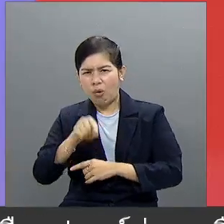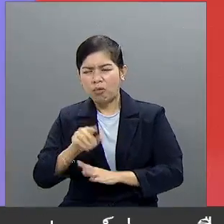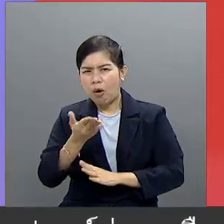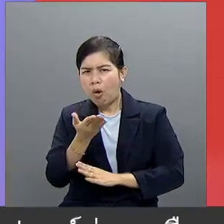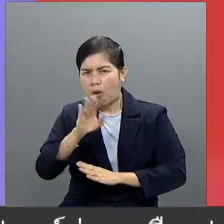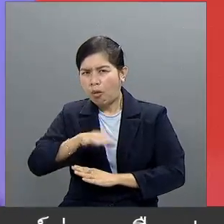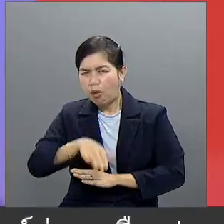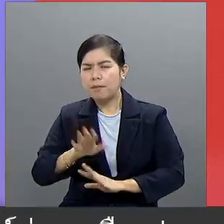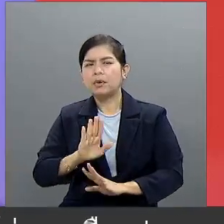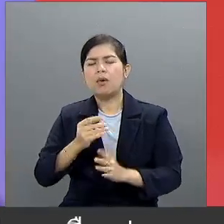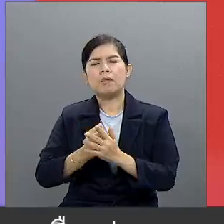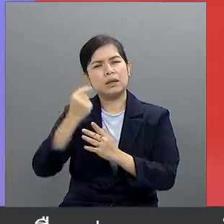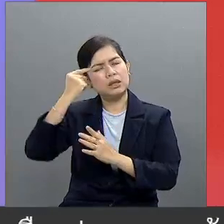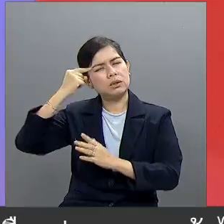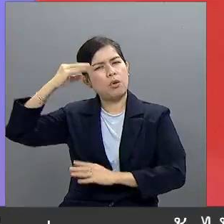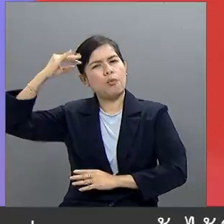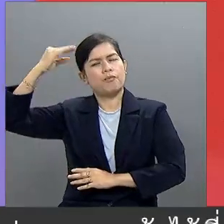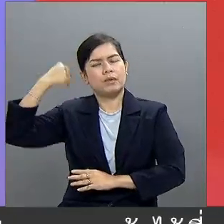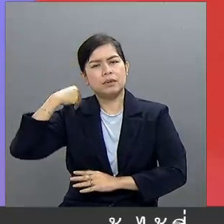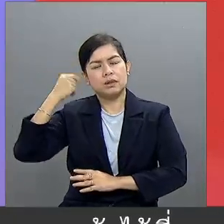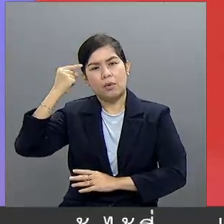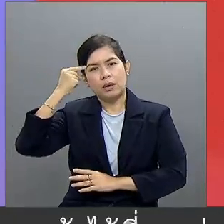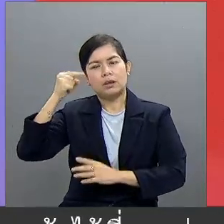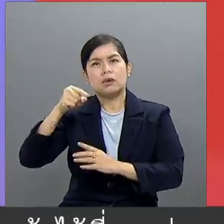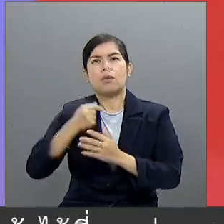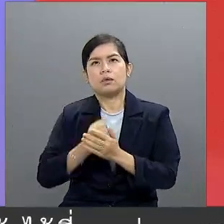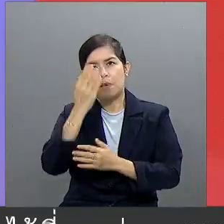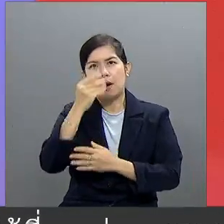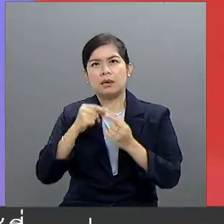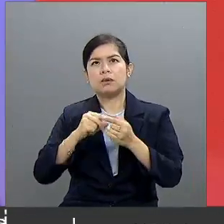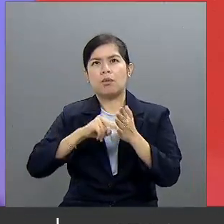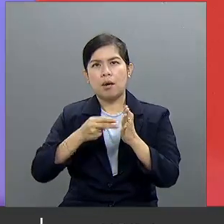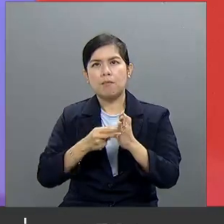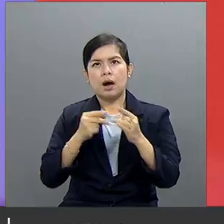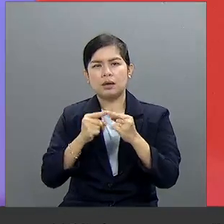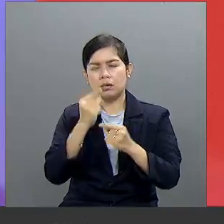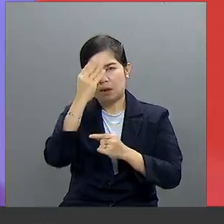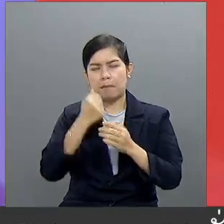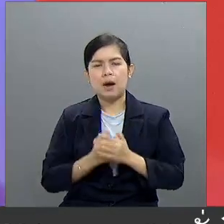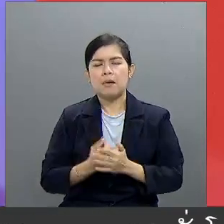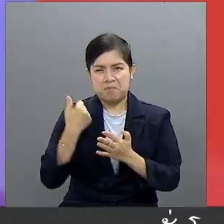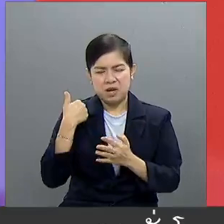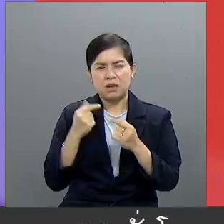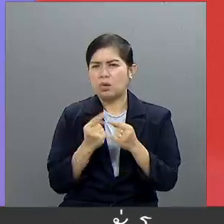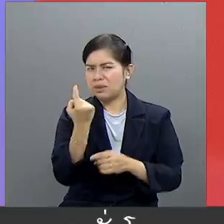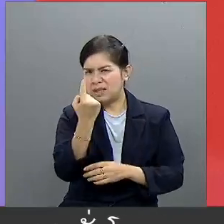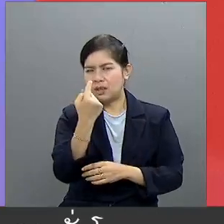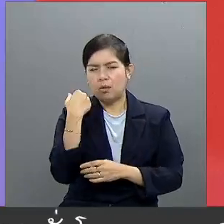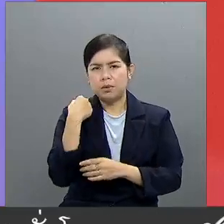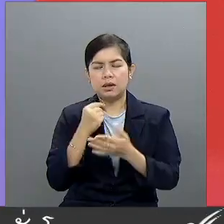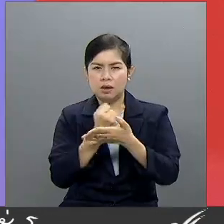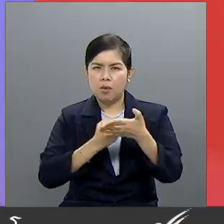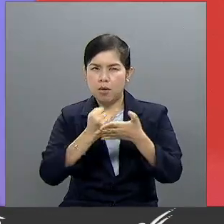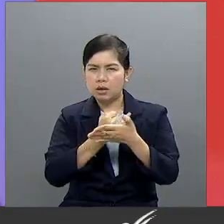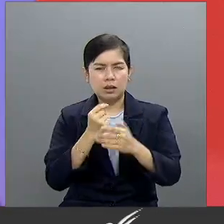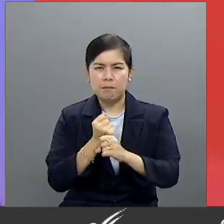นาการล้วนๆเลย ครับ ดังนั้นซื้อไปเถอะครับราคาที่ตั้งออกมาเนี่ยยังไงก็คุ้มเพราะว่ามีแค่ใบเดียวมีแค่ชิ้นเดียวในโลกนะครับคุณผู้ชมครับ